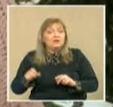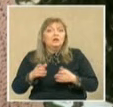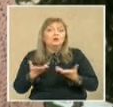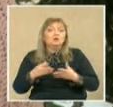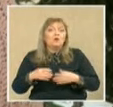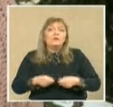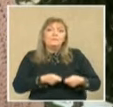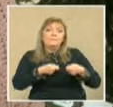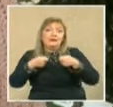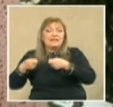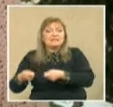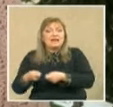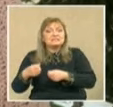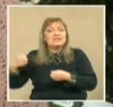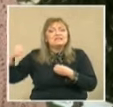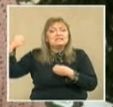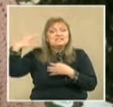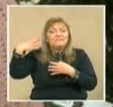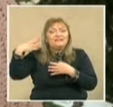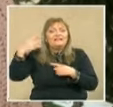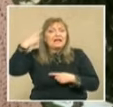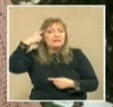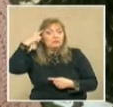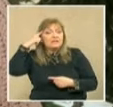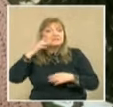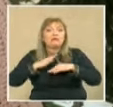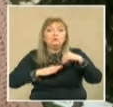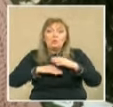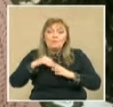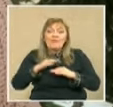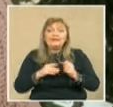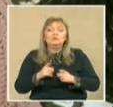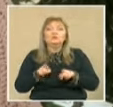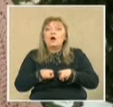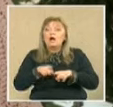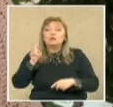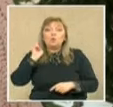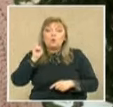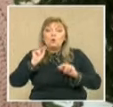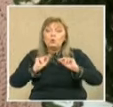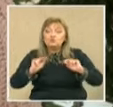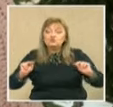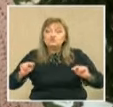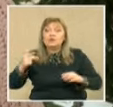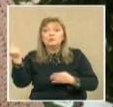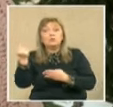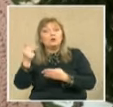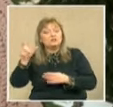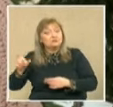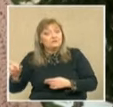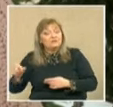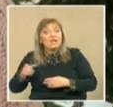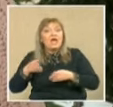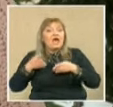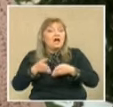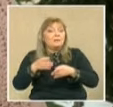просто пренася светлинката на знанието и на умението като учител по рисуване към младото поколение.